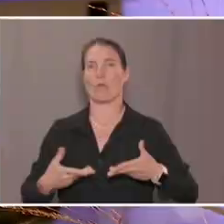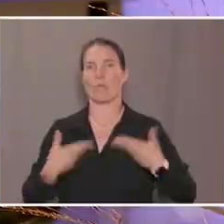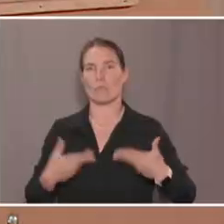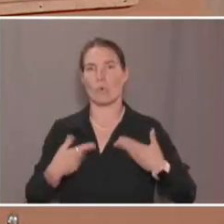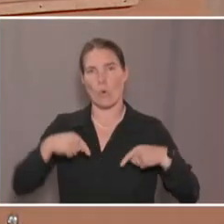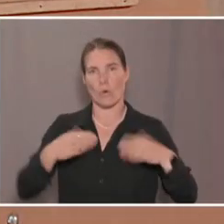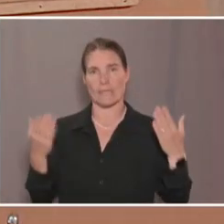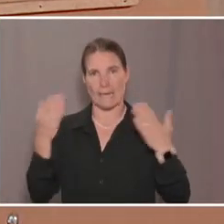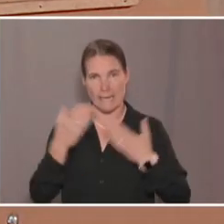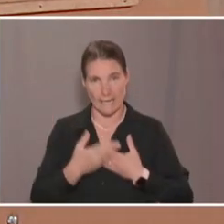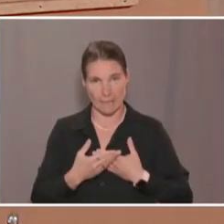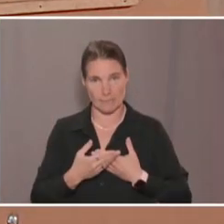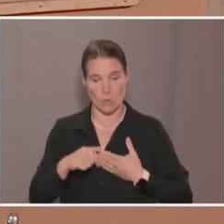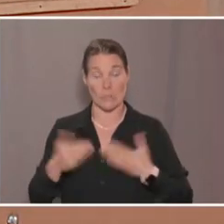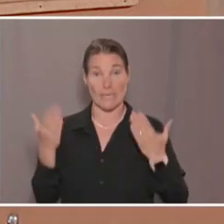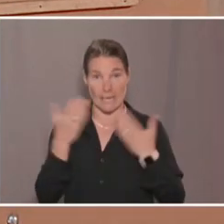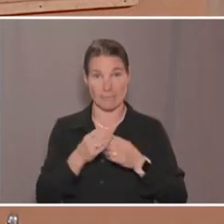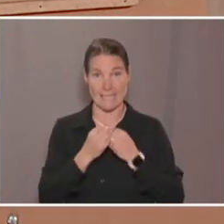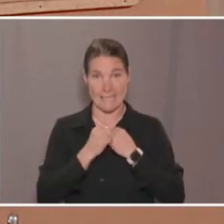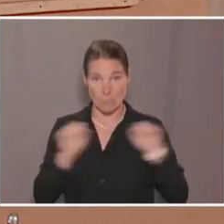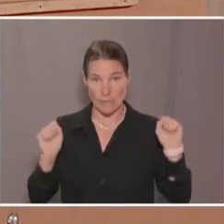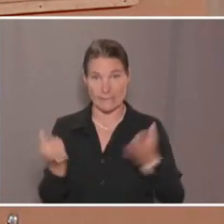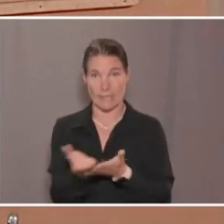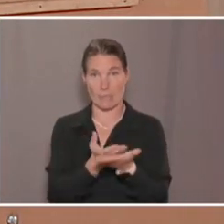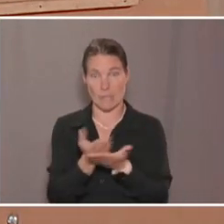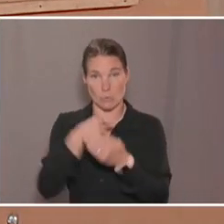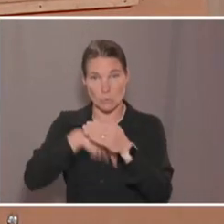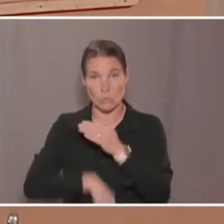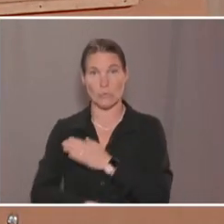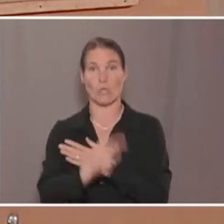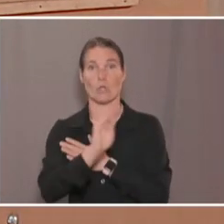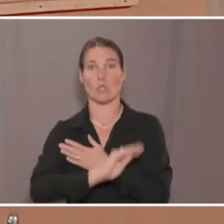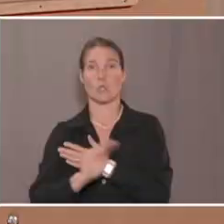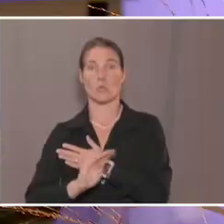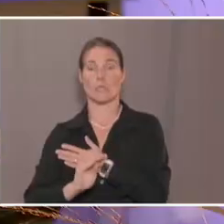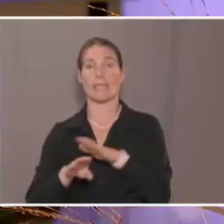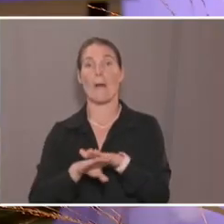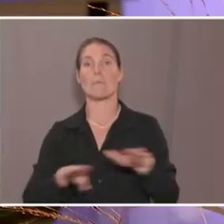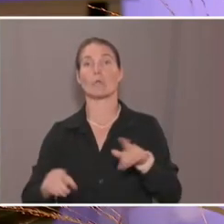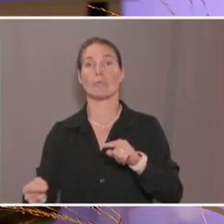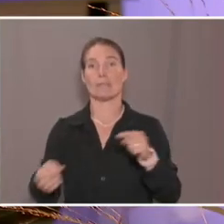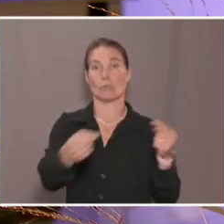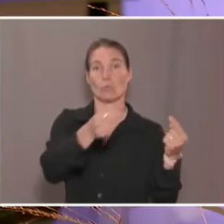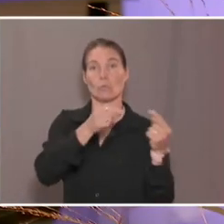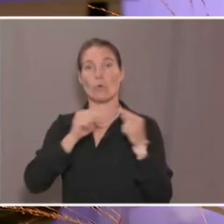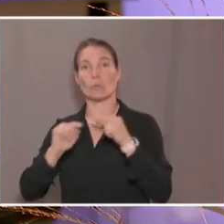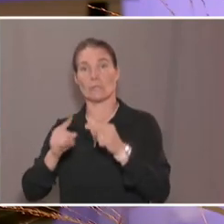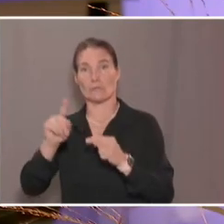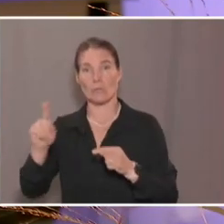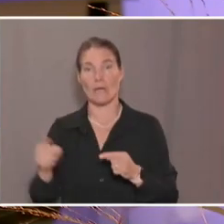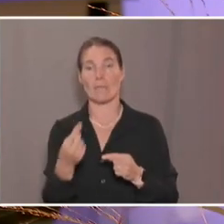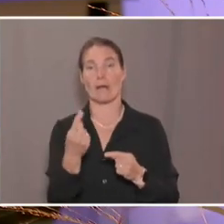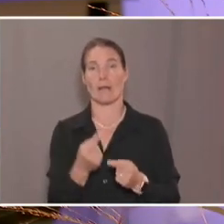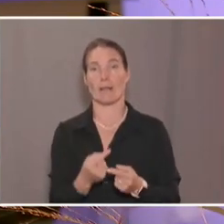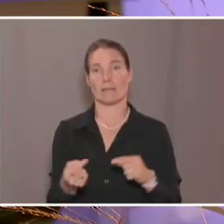heute Abend, Sie haben es erwähnt, das Thema Demokratiebildung durch Schule in einer Podiumsdiskussion und dann auch in der Ringvorlesung werden Sie das